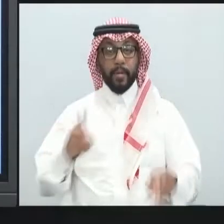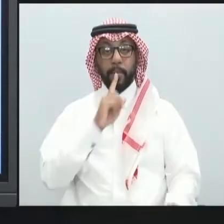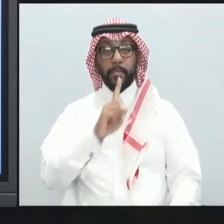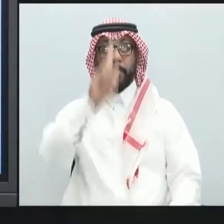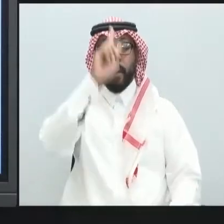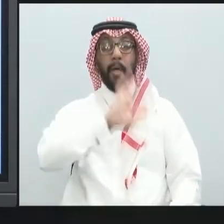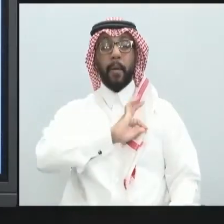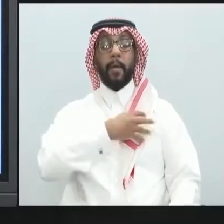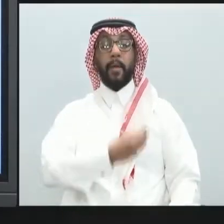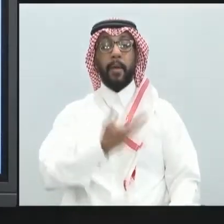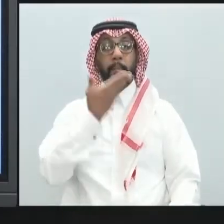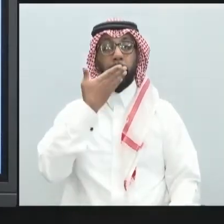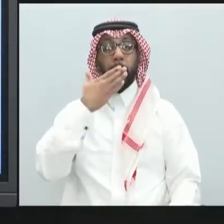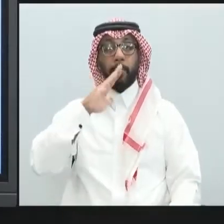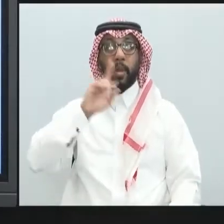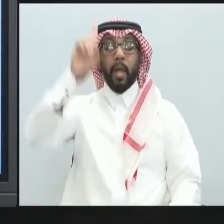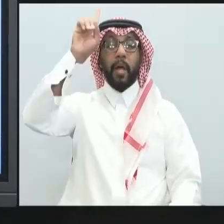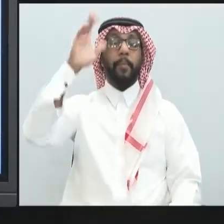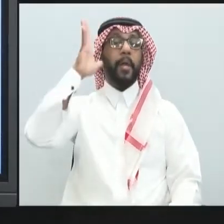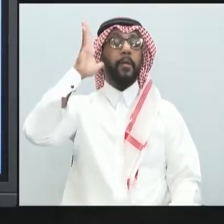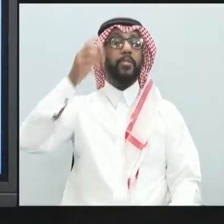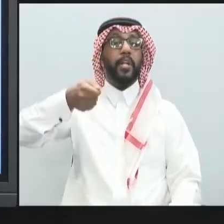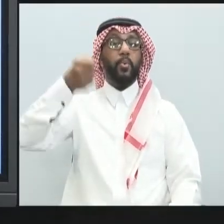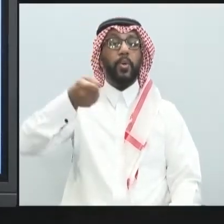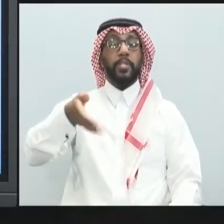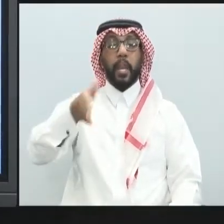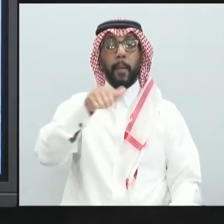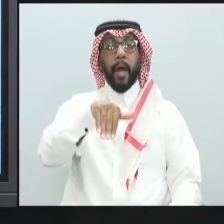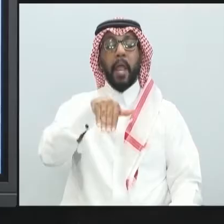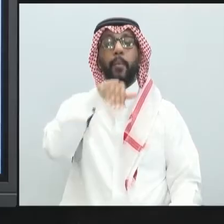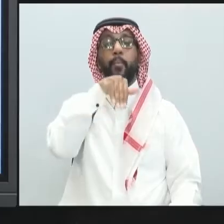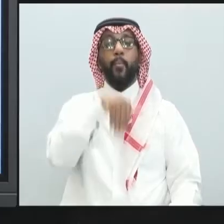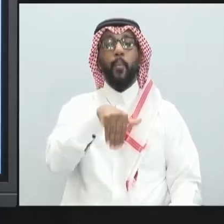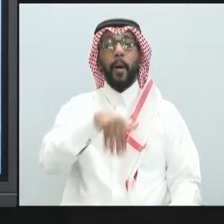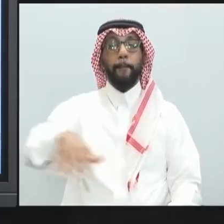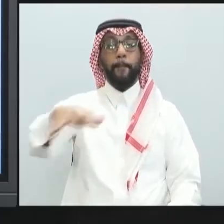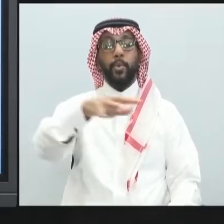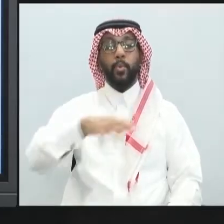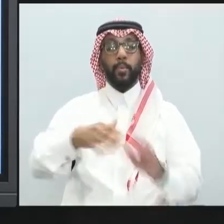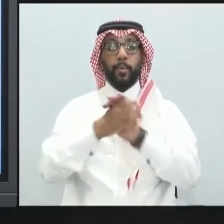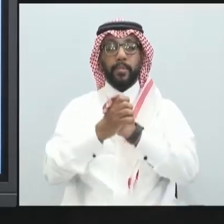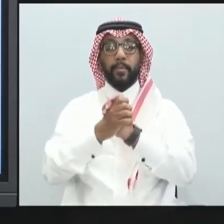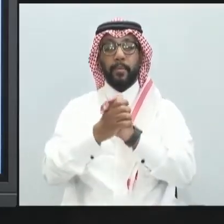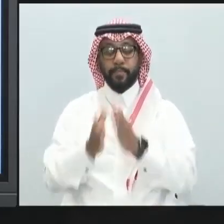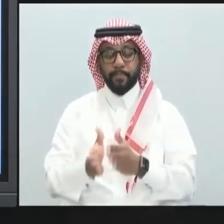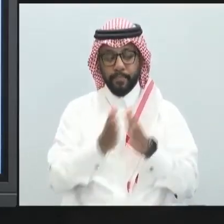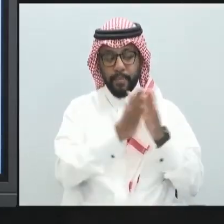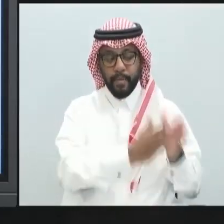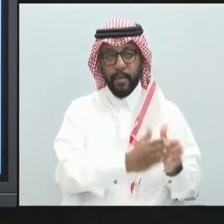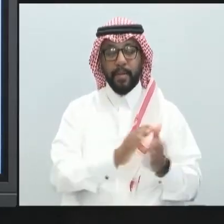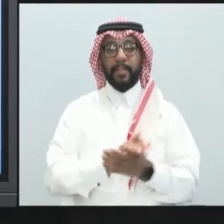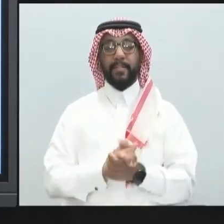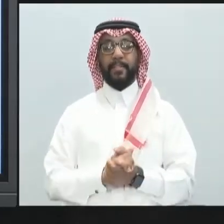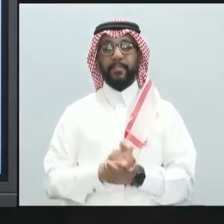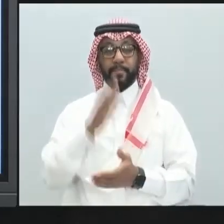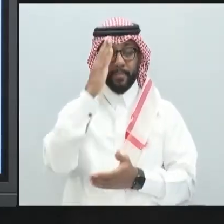بسم الله الرحمن الرحيم الحمد لله رب العالمين والصلاه والسلام على اشرف الانبياء والمرسلين سيدنا